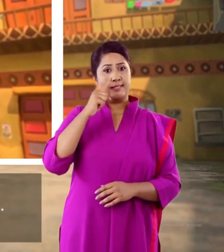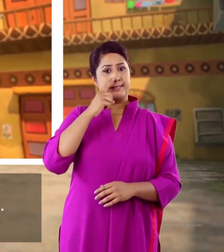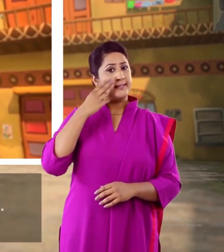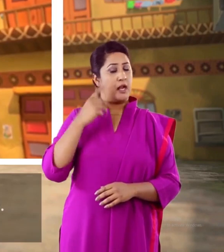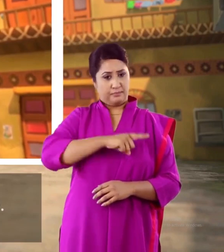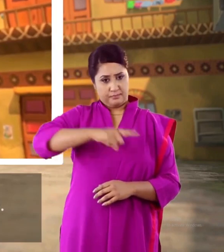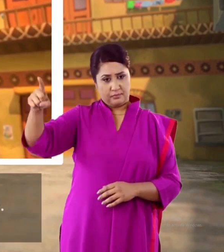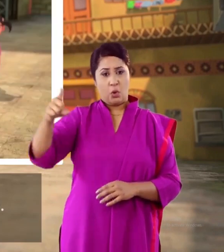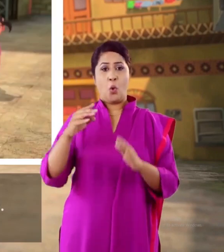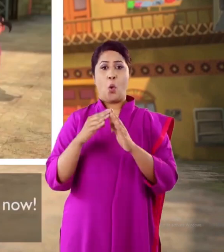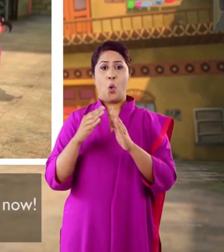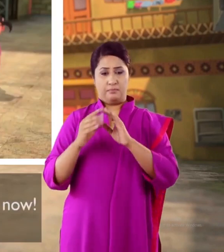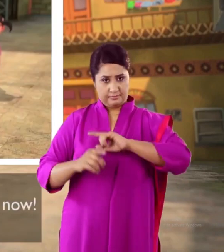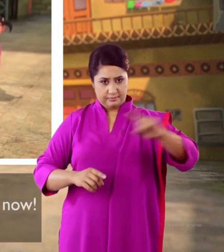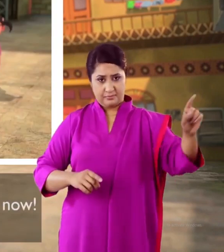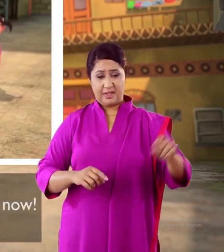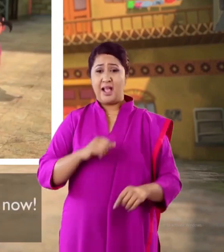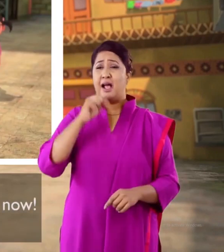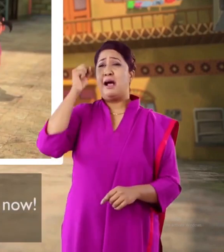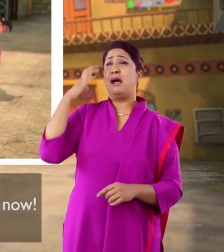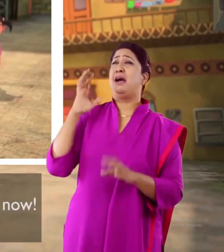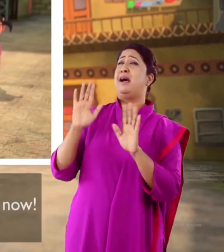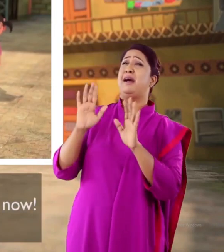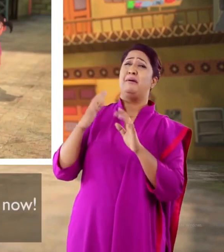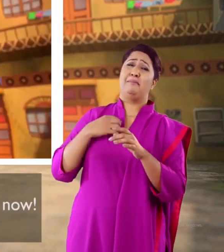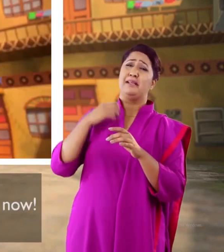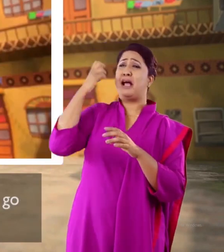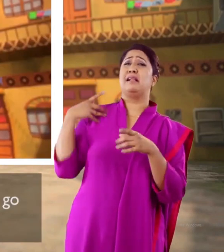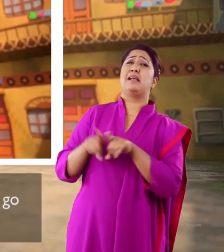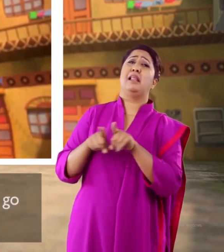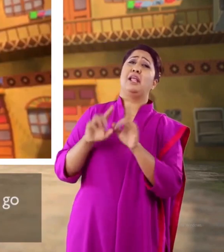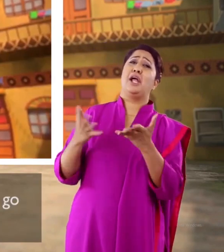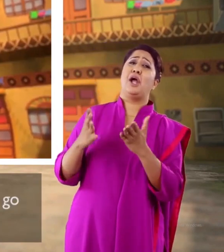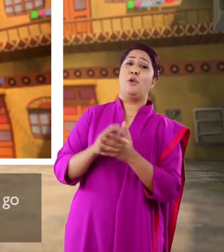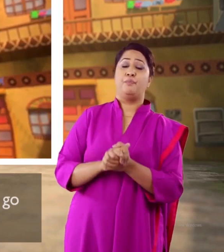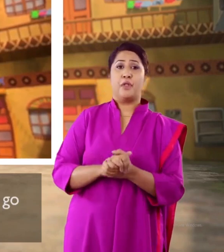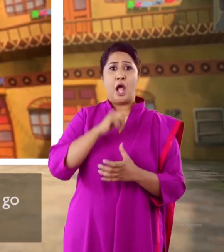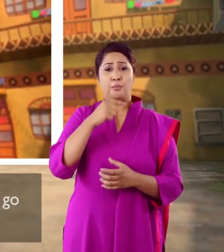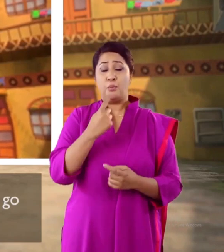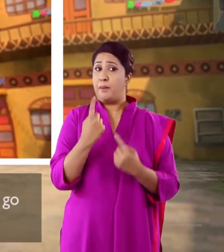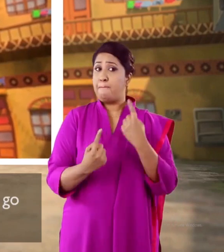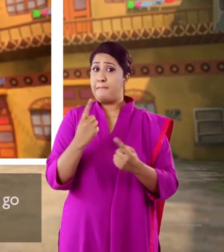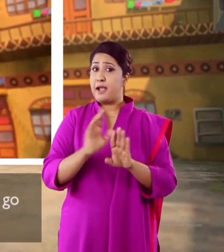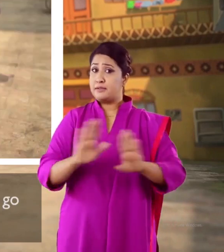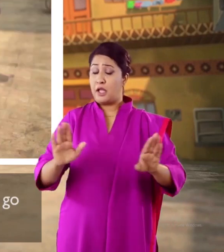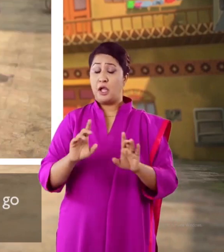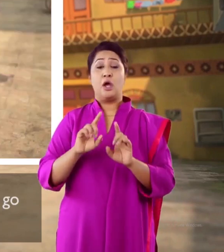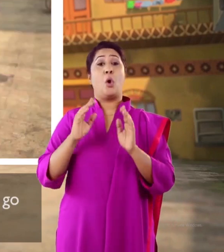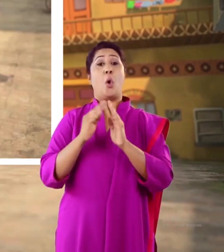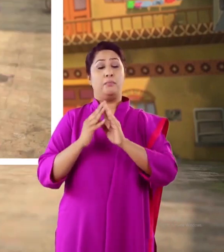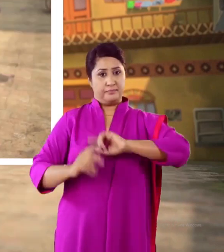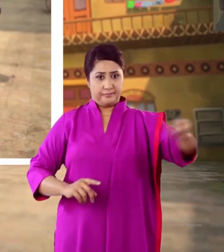जैनब चलो अंदर चलो। लेकिन अब्बा मैं अभी सारा के साथ खेल रही हूँ। जैनब मैंने कहा ना अंदर चलो, बहस ना करो।